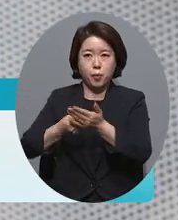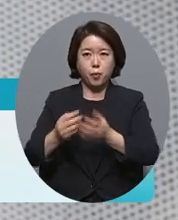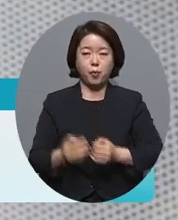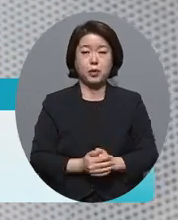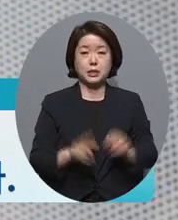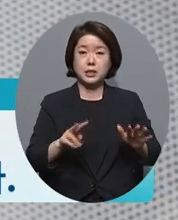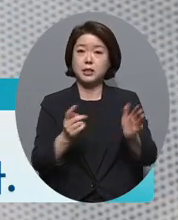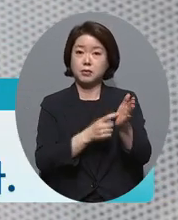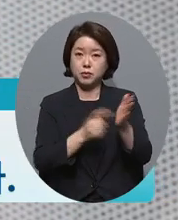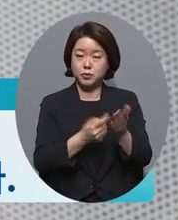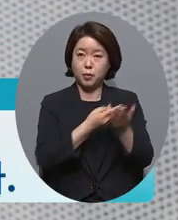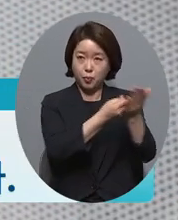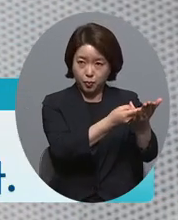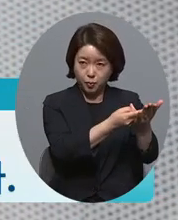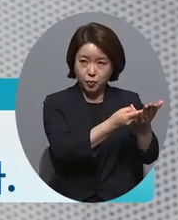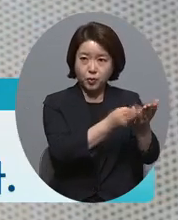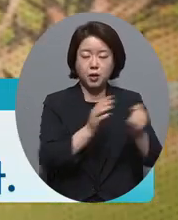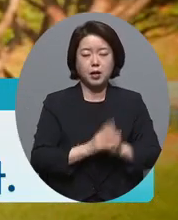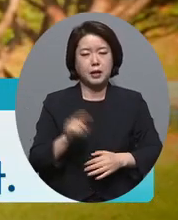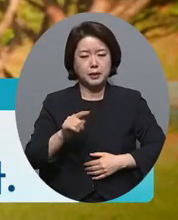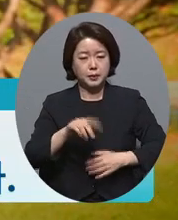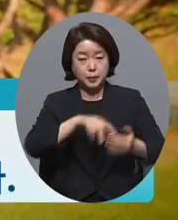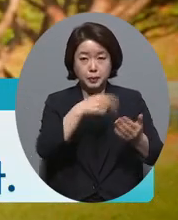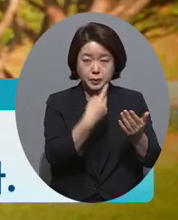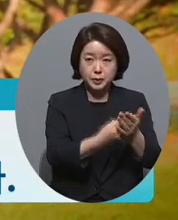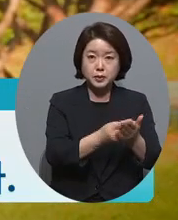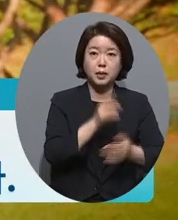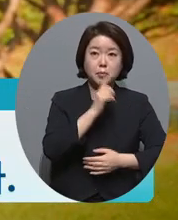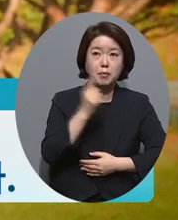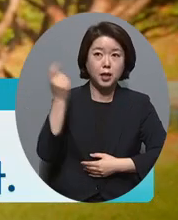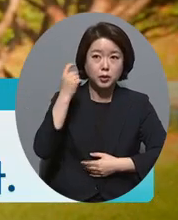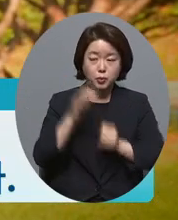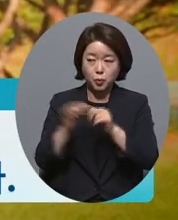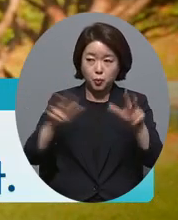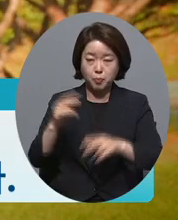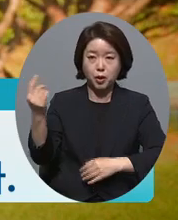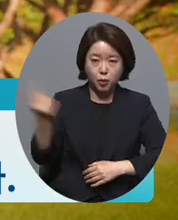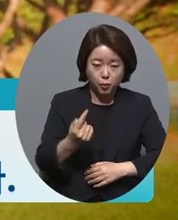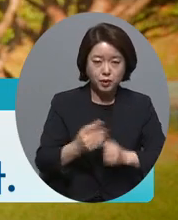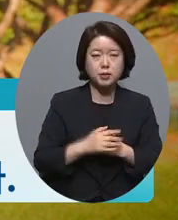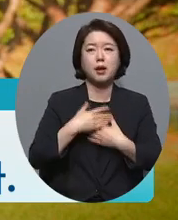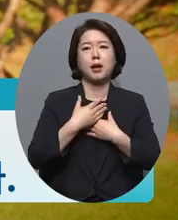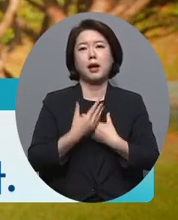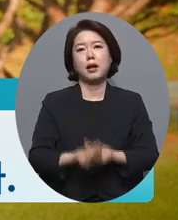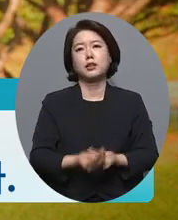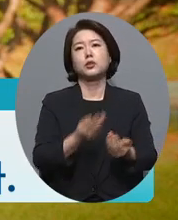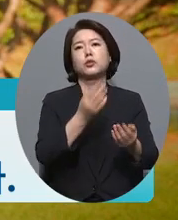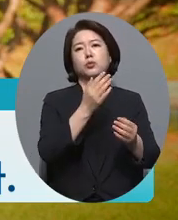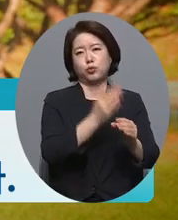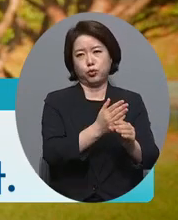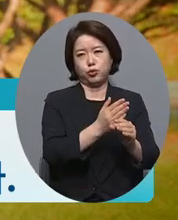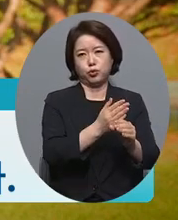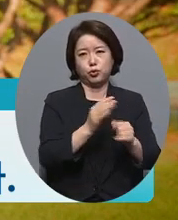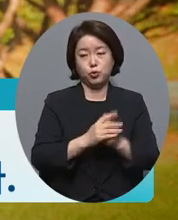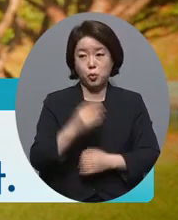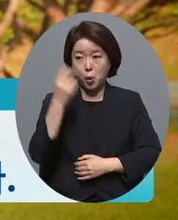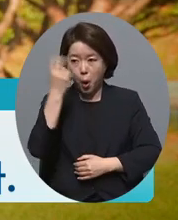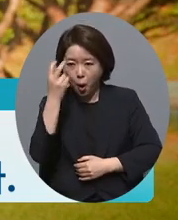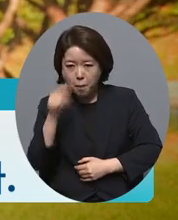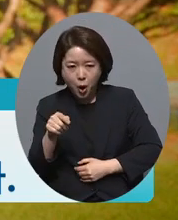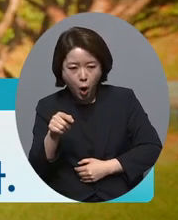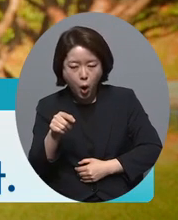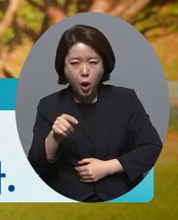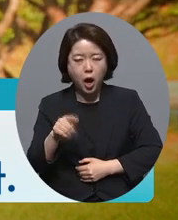계시구요 쉬시는 구성됐다는 얘기 맞고 곧바로 오셔서 좀 박성식을 지금 안 자고 좀 취하시고 계셔서 법적 조치 여부를